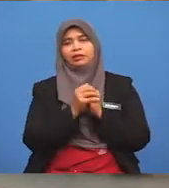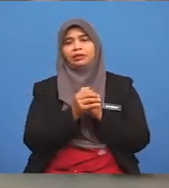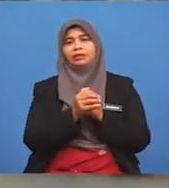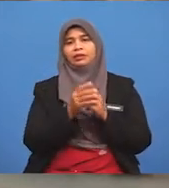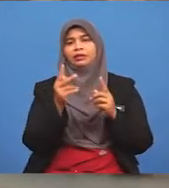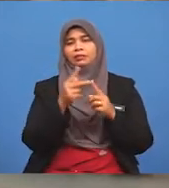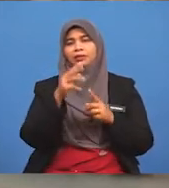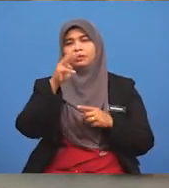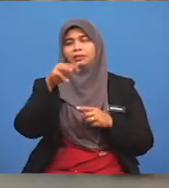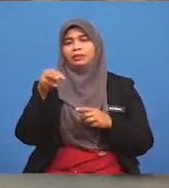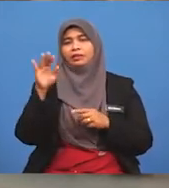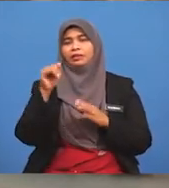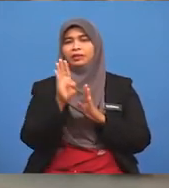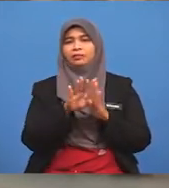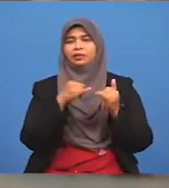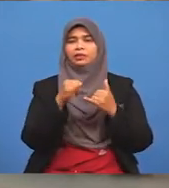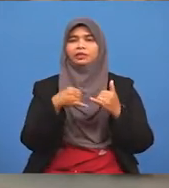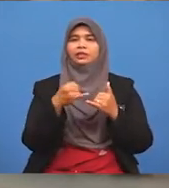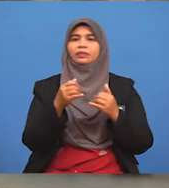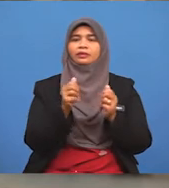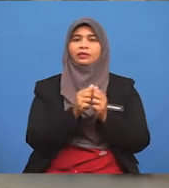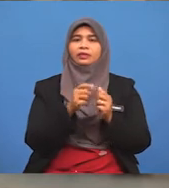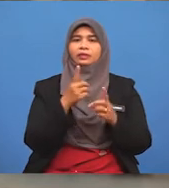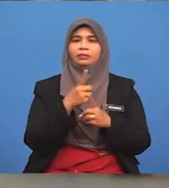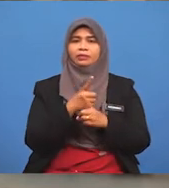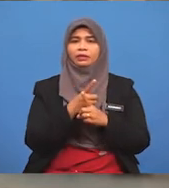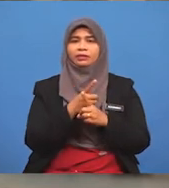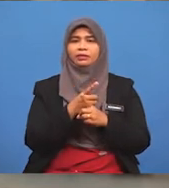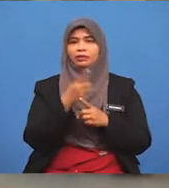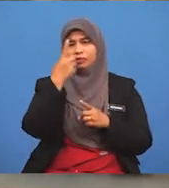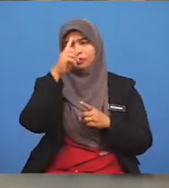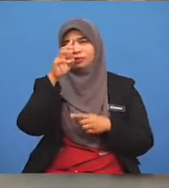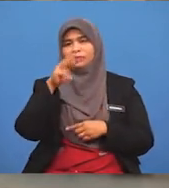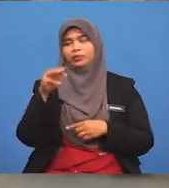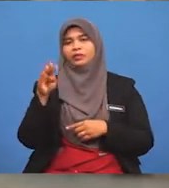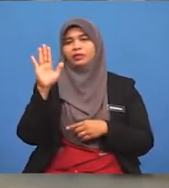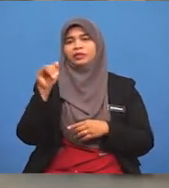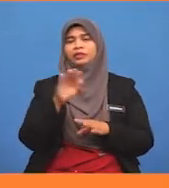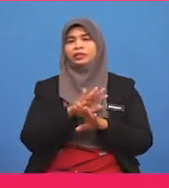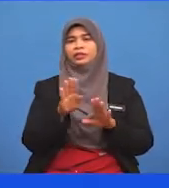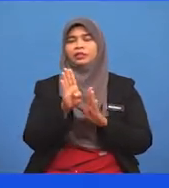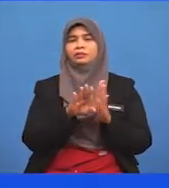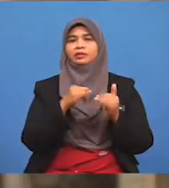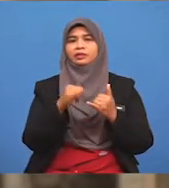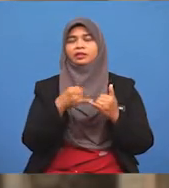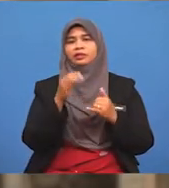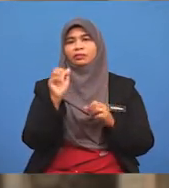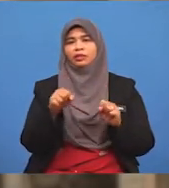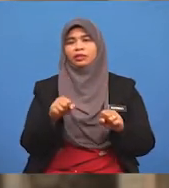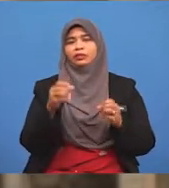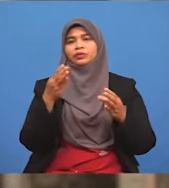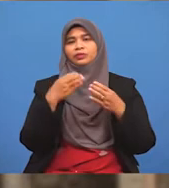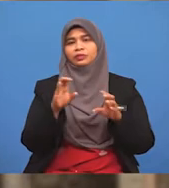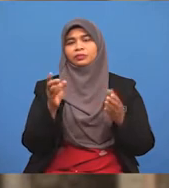betul. Bagi yang tidak dapat menjawab dengan tepat, boleh mencuba sehingga berjaya.